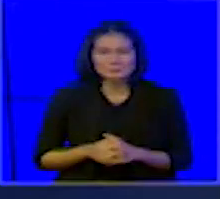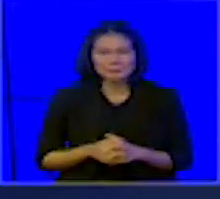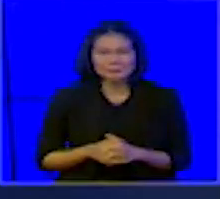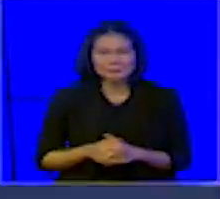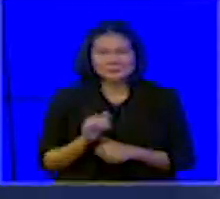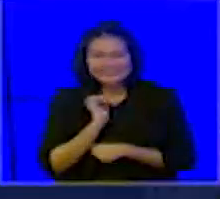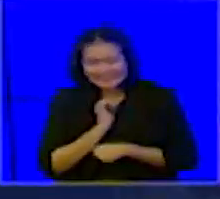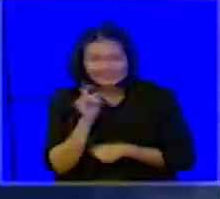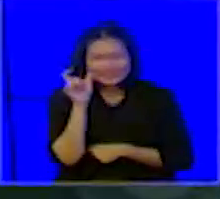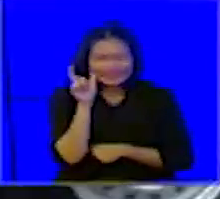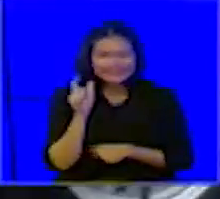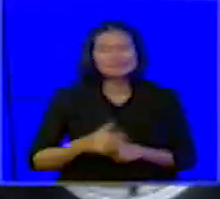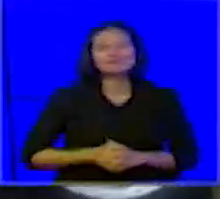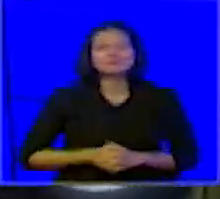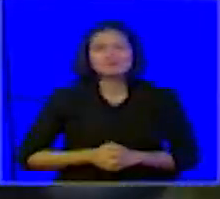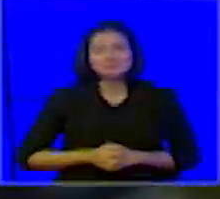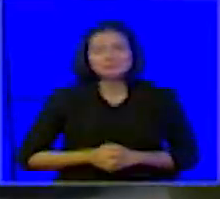Tenang.